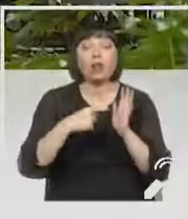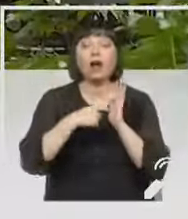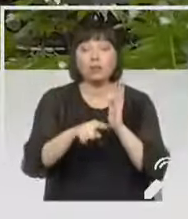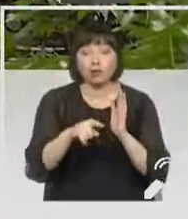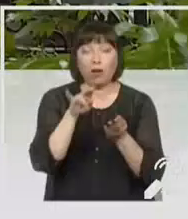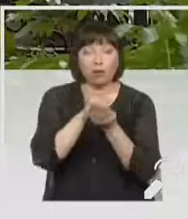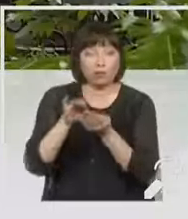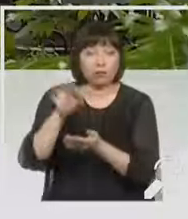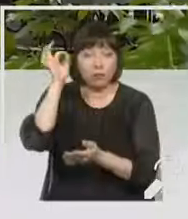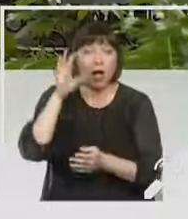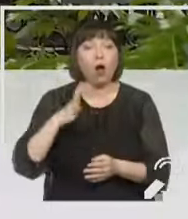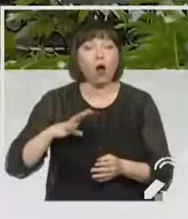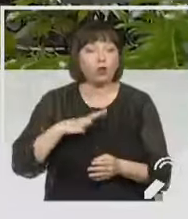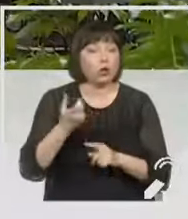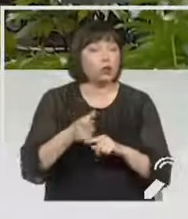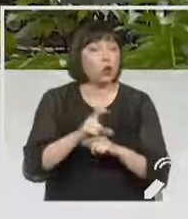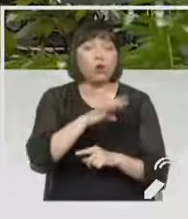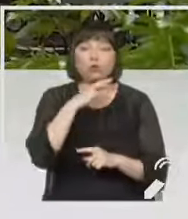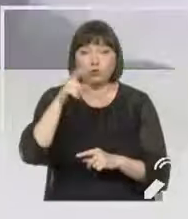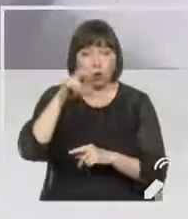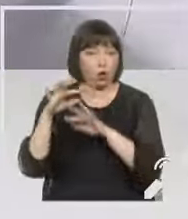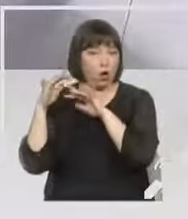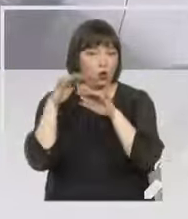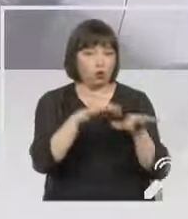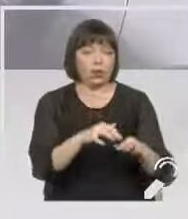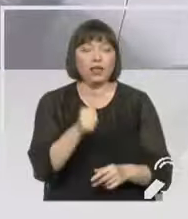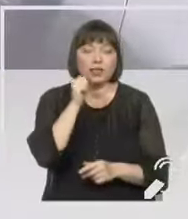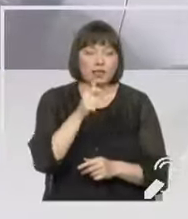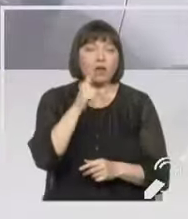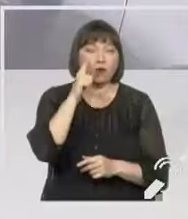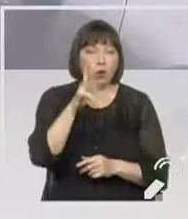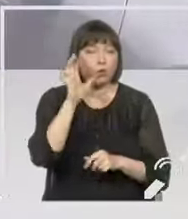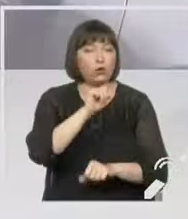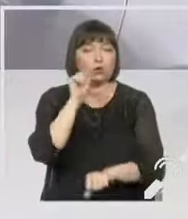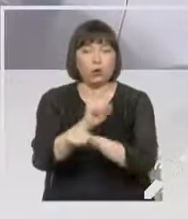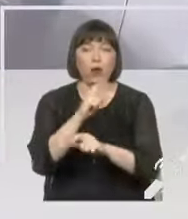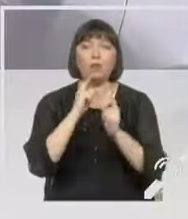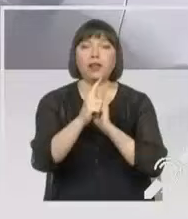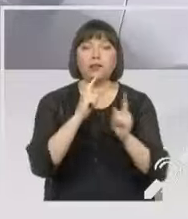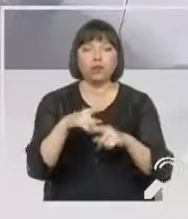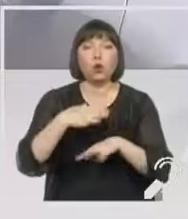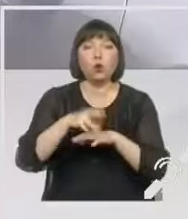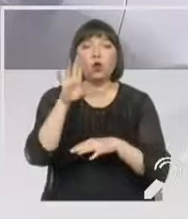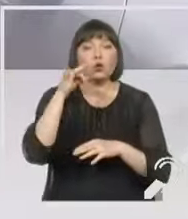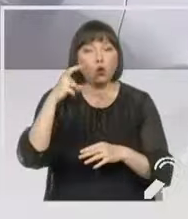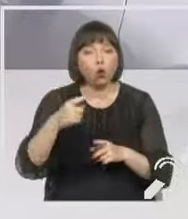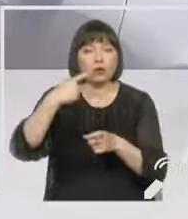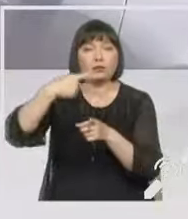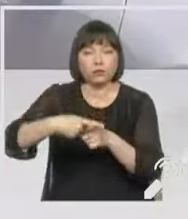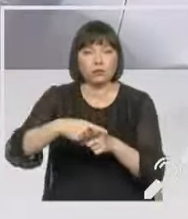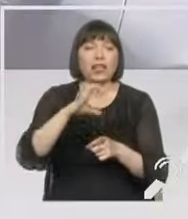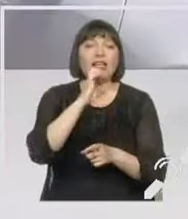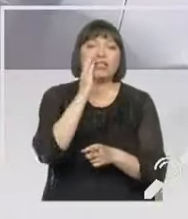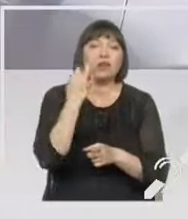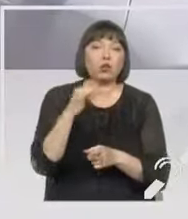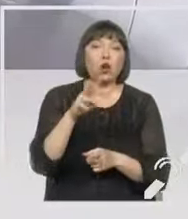Paștelui Blajinilor sunt așteptați foarte mulți oameni. Mâine și poi mâine va fi sistat traficul pe strada 2 la tronsonul cuprins între